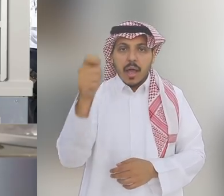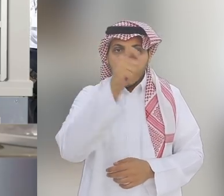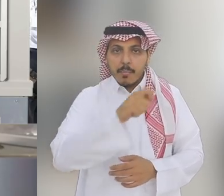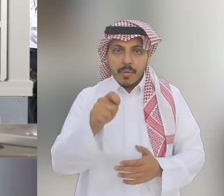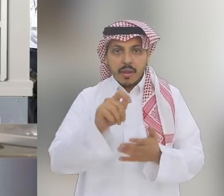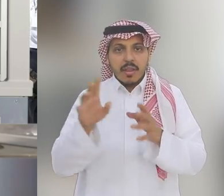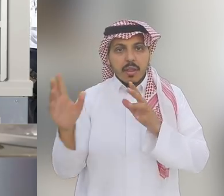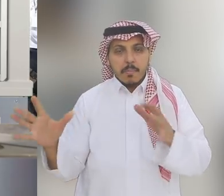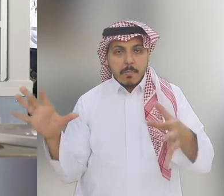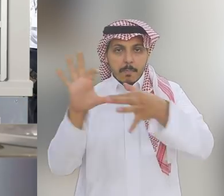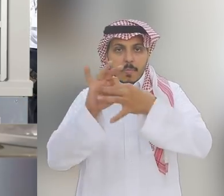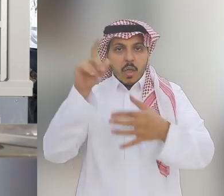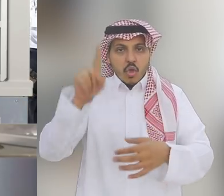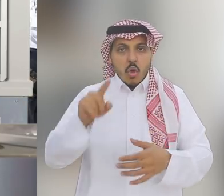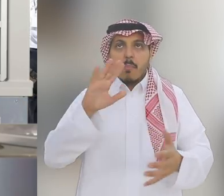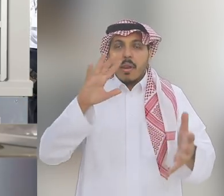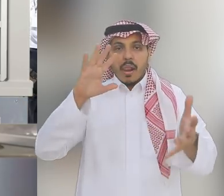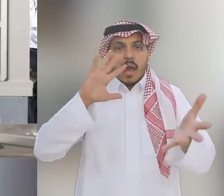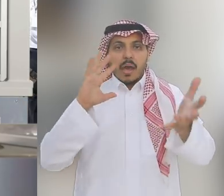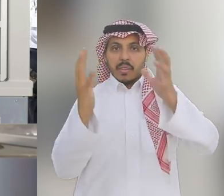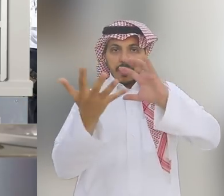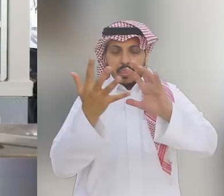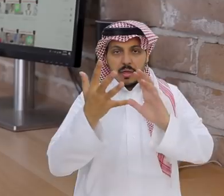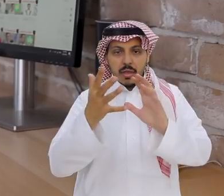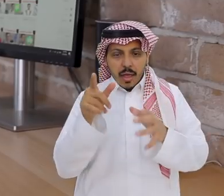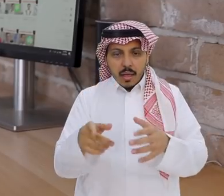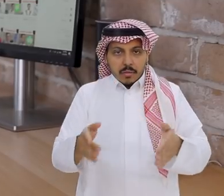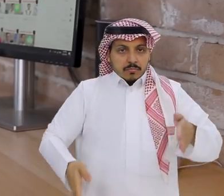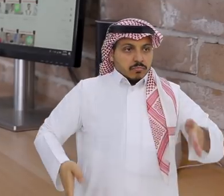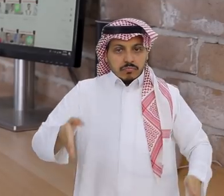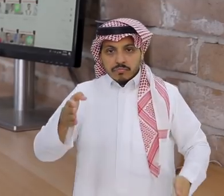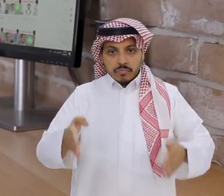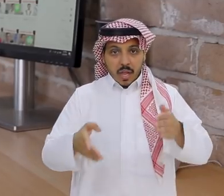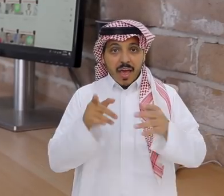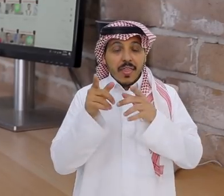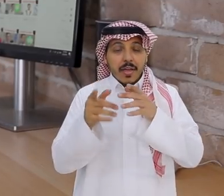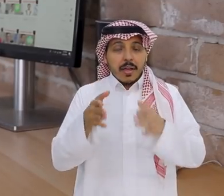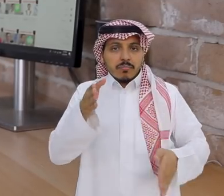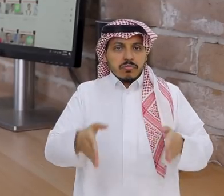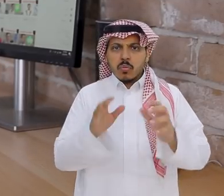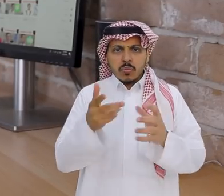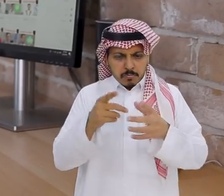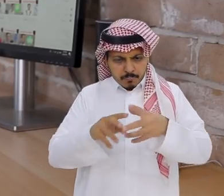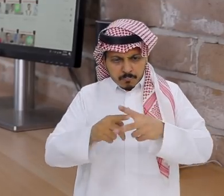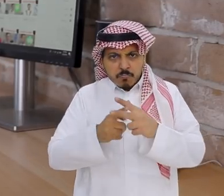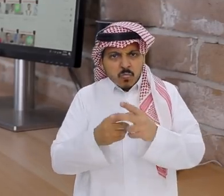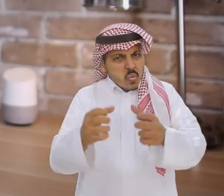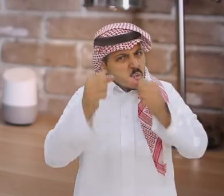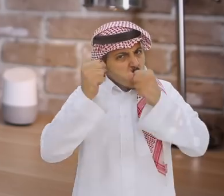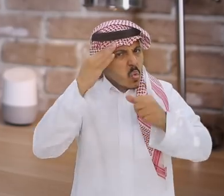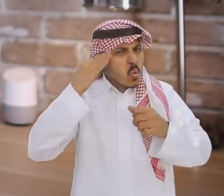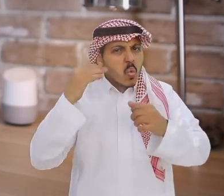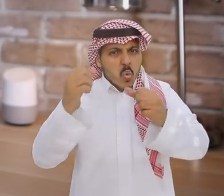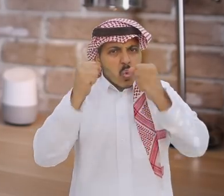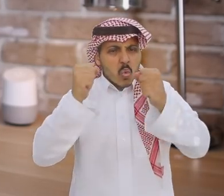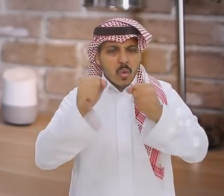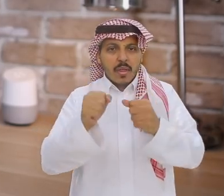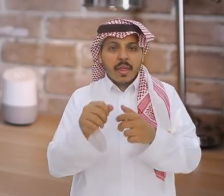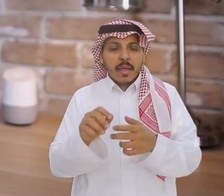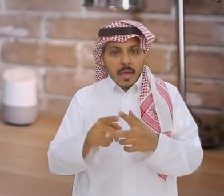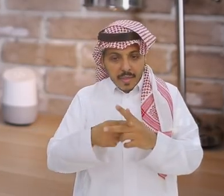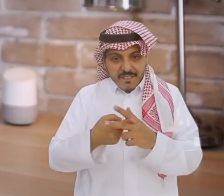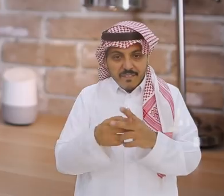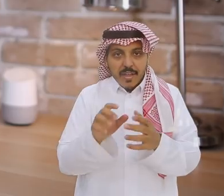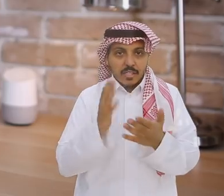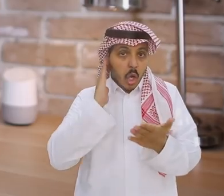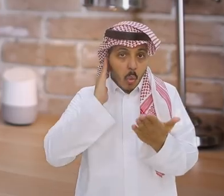يسووها. فدايزي هي روبوت مخصص لتفكيك الأجهزة وإعادة تدوير القطع. شغلة دايزي